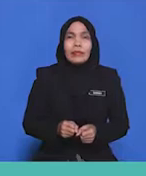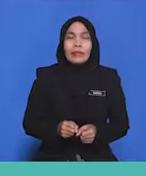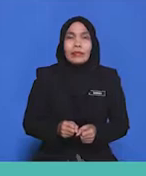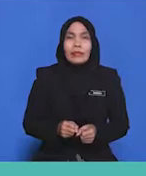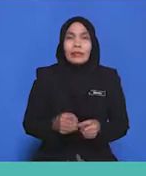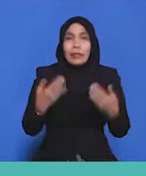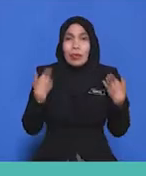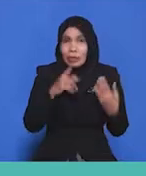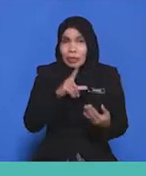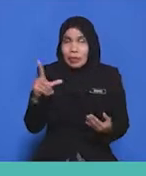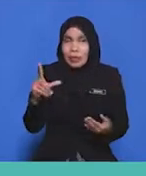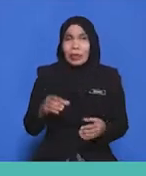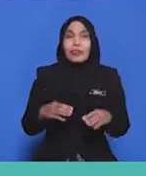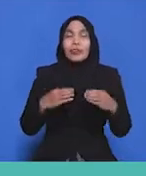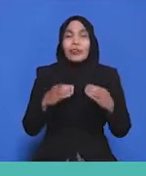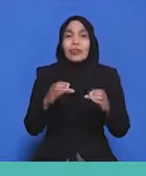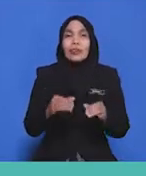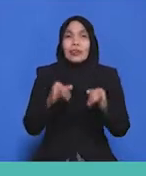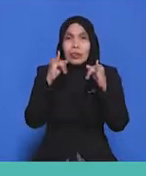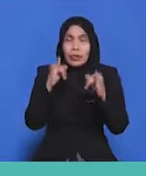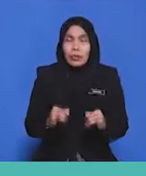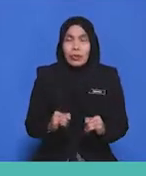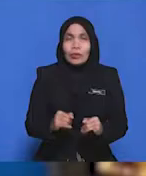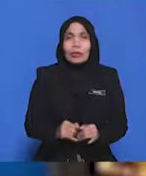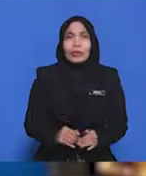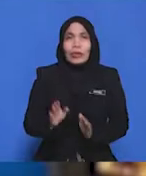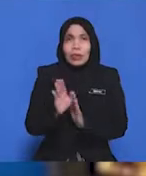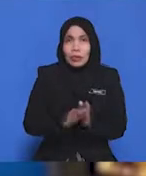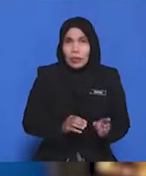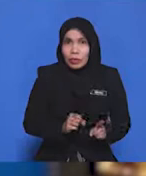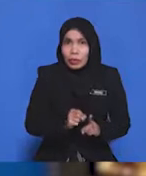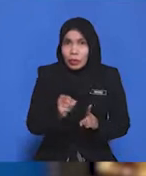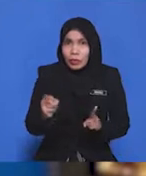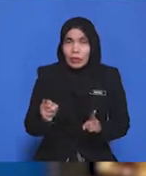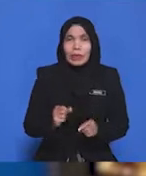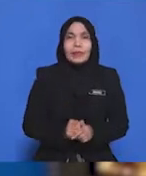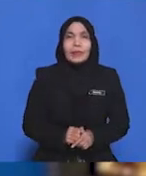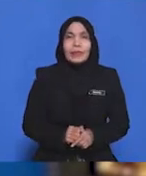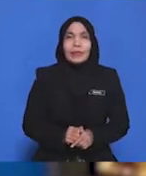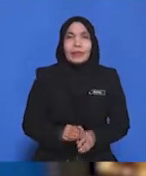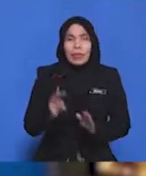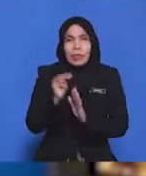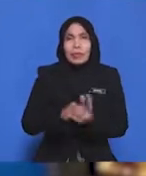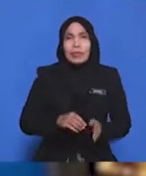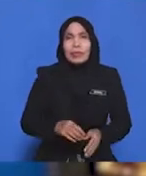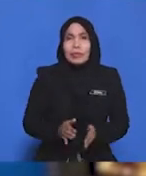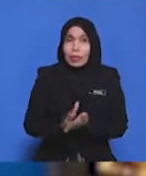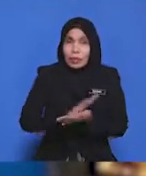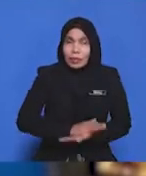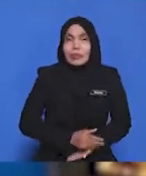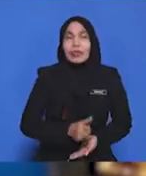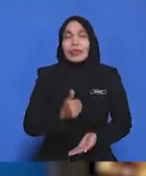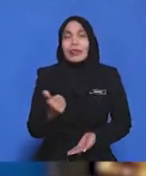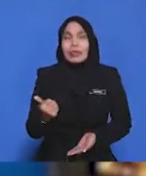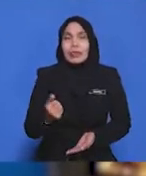individu bersosial antara satu sama lain. Sukan menjadi alat untuk mengintegrasi